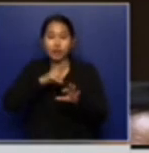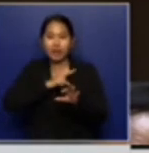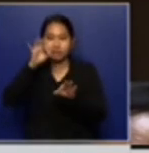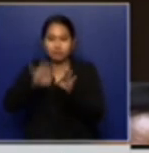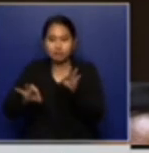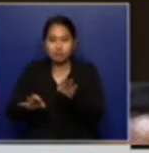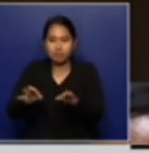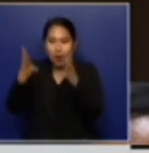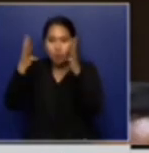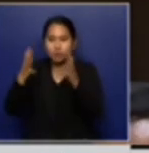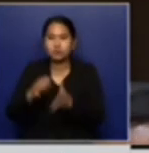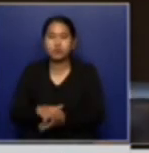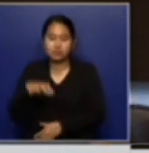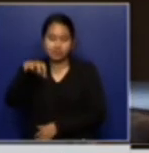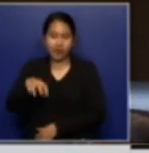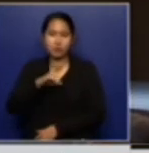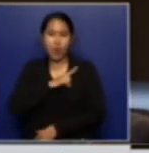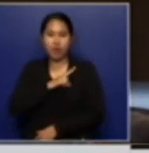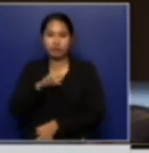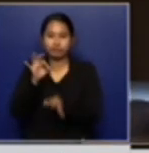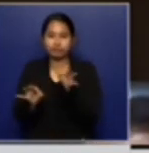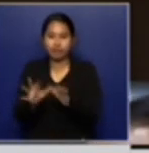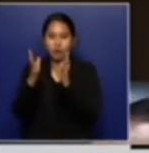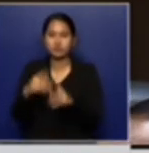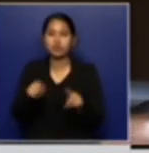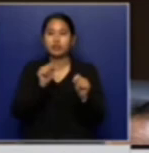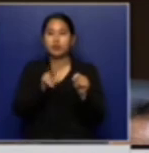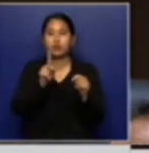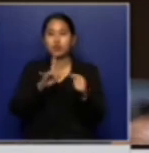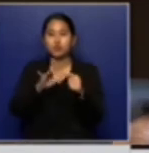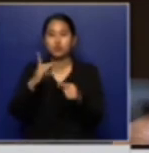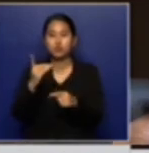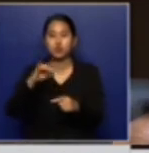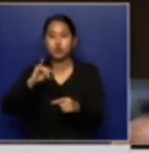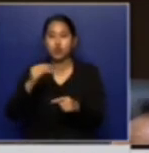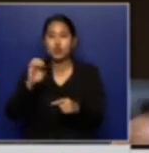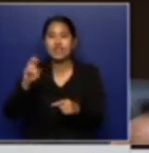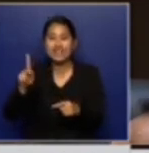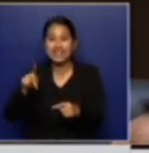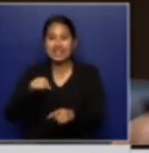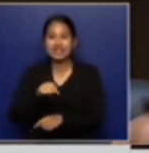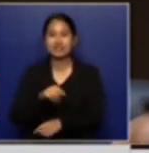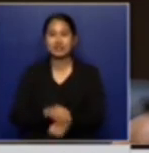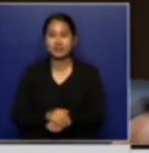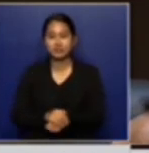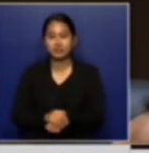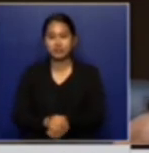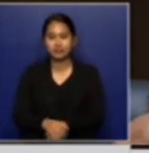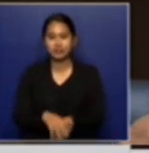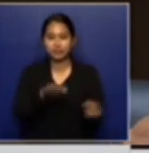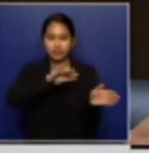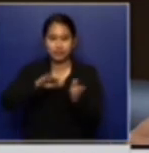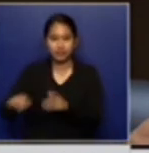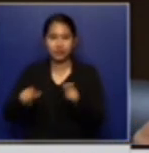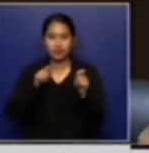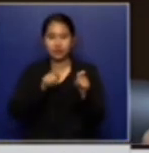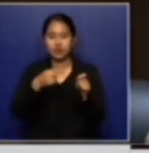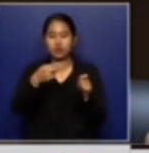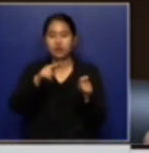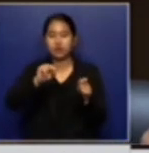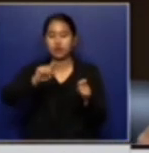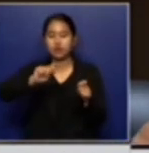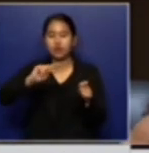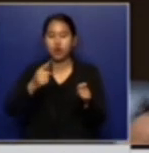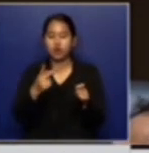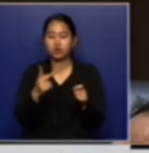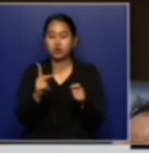ซื้อน้ำมันเผาบ้านตัวเองนี่อยู่ตำบลกุดจิกแล้วมีอีกจุดหนึ่งครับอำเภอหนองกรุงศรี